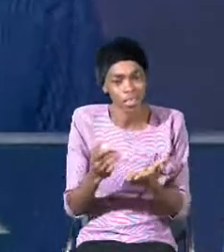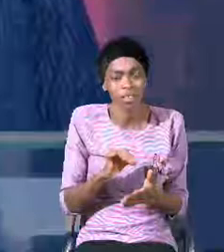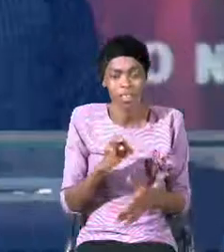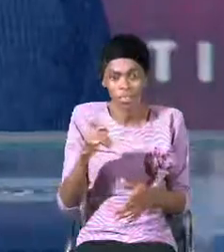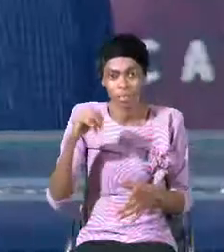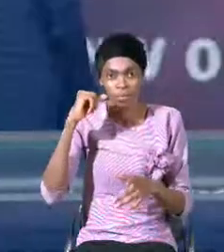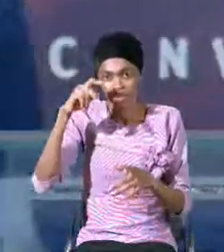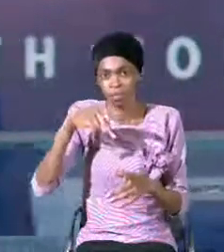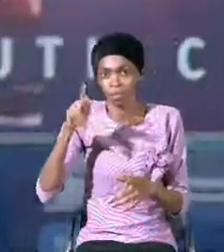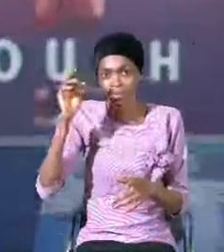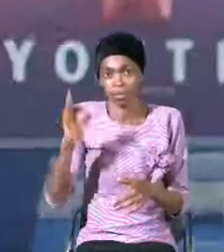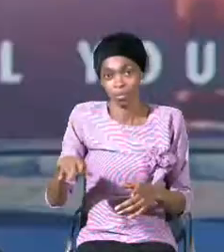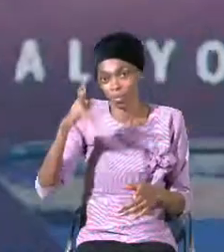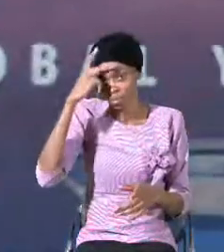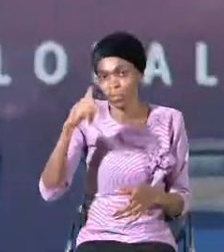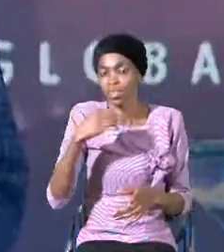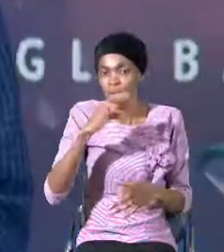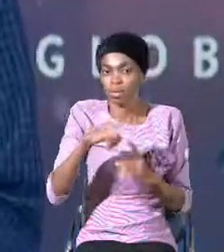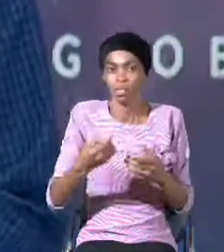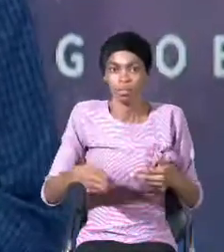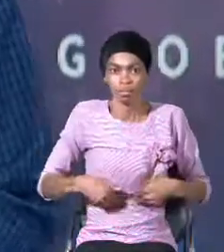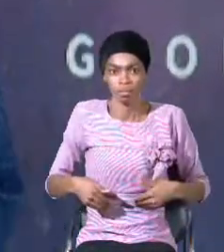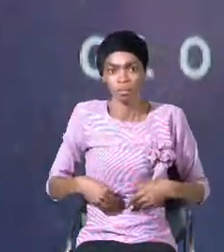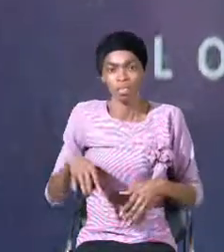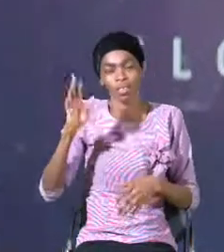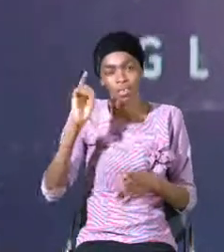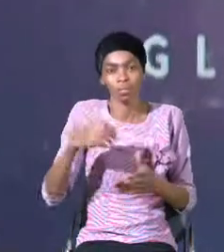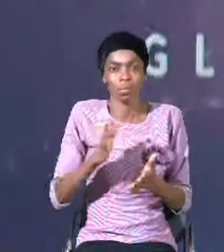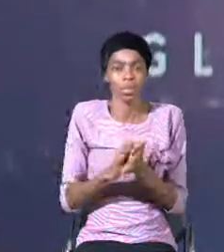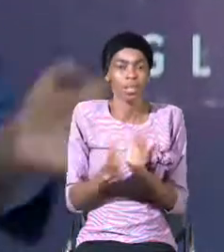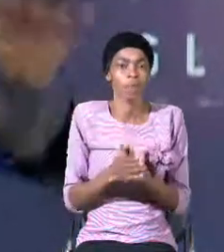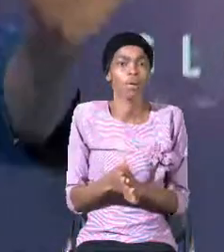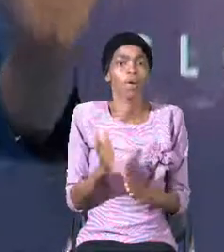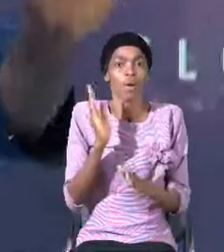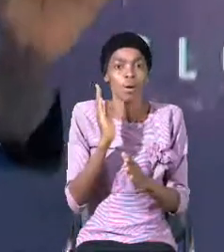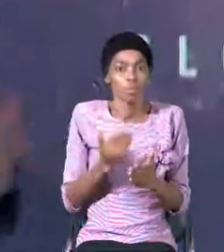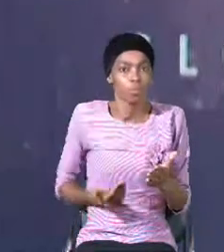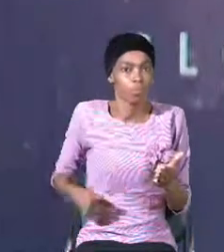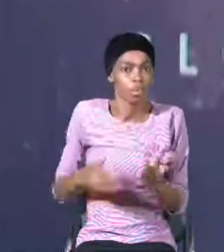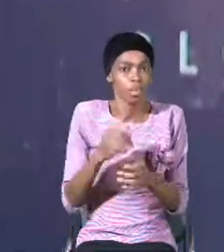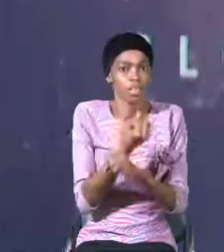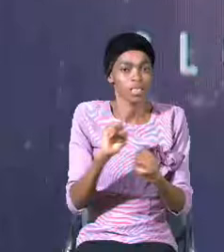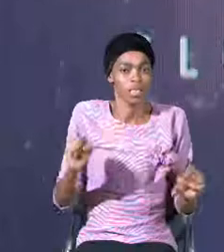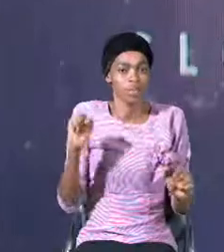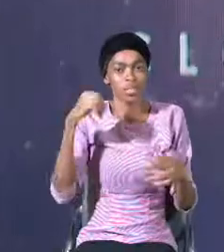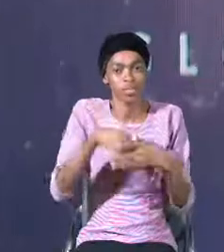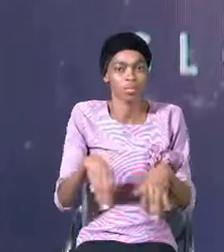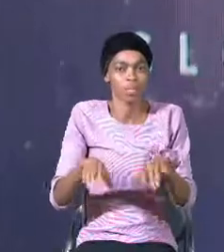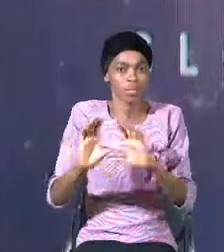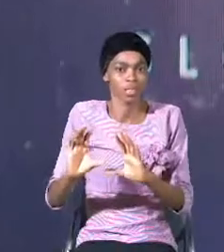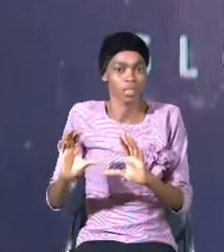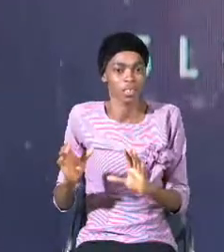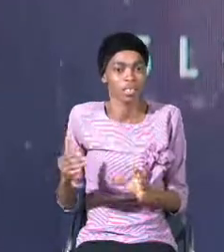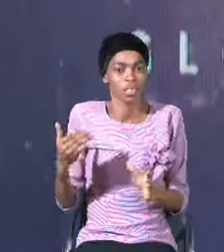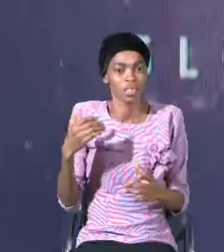Quand j'étais plus jeune, j'étais né de nouveau un vrai enfant de Dieu. Dans ma classe,